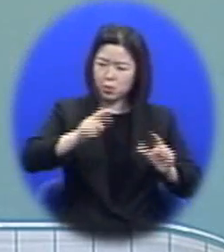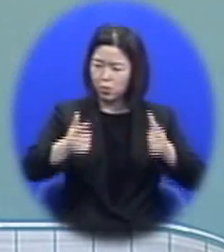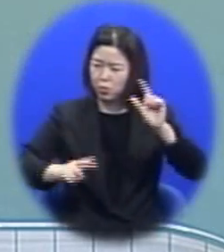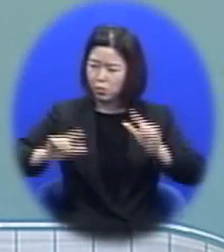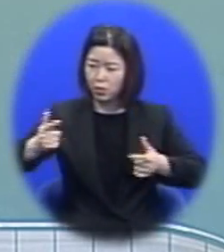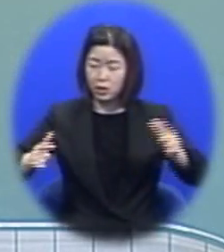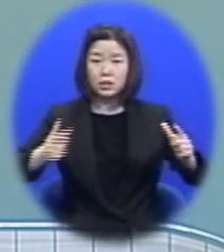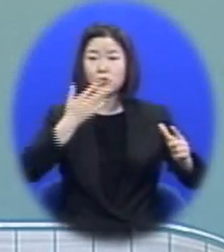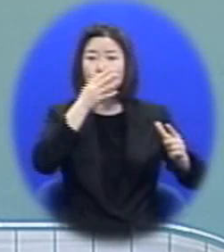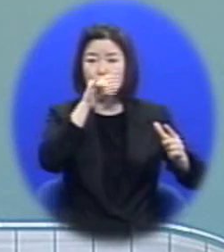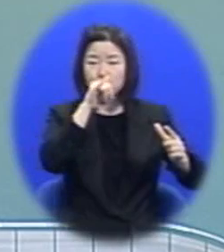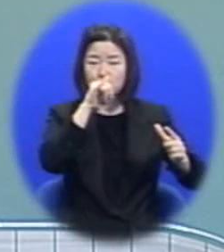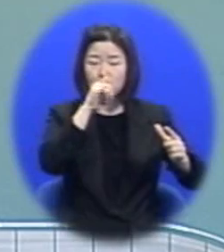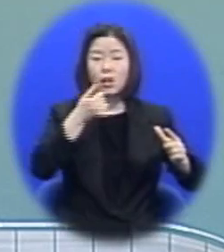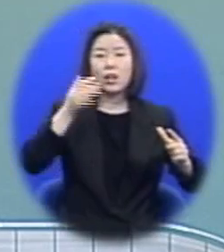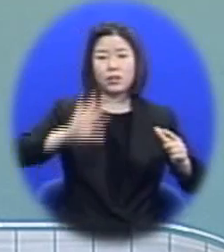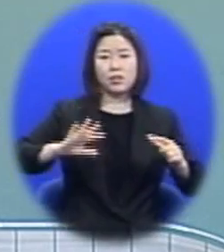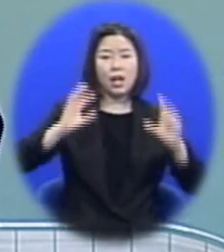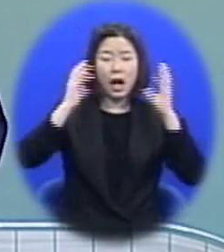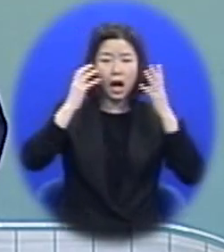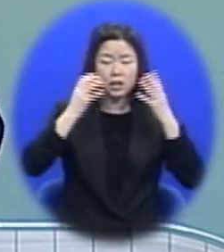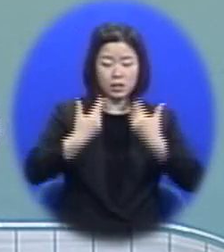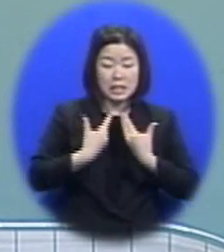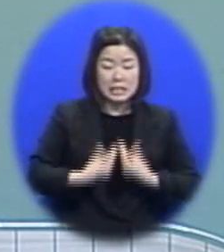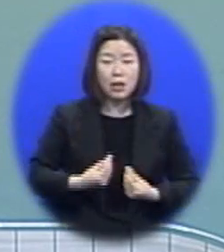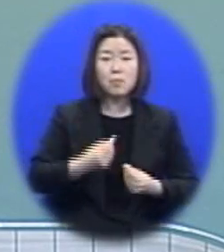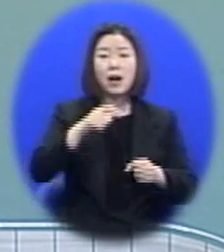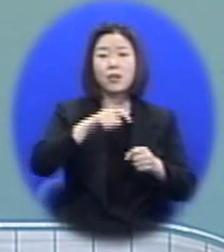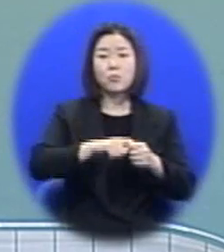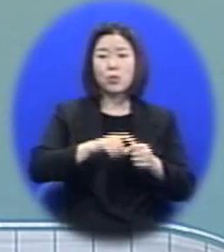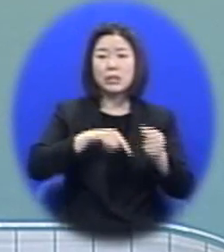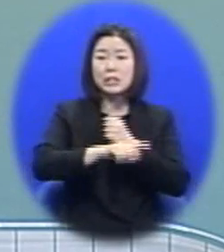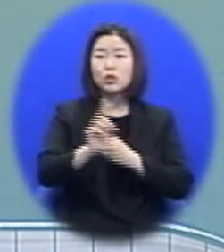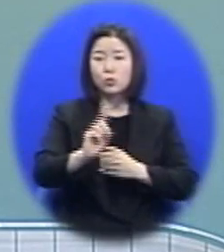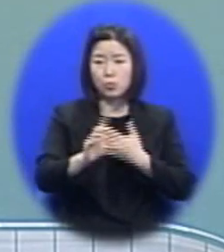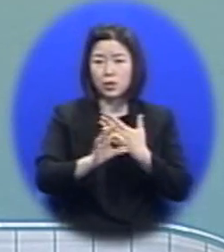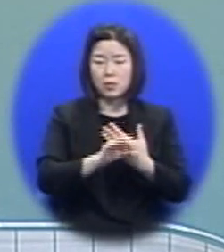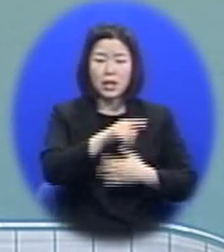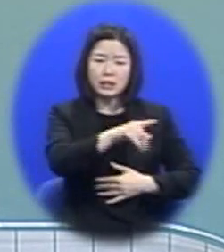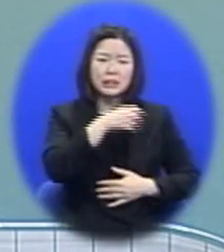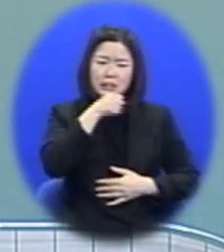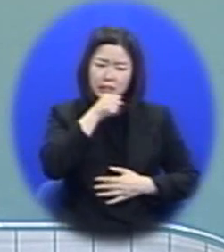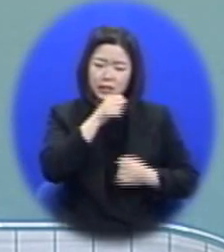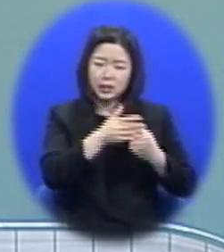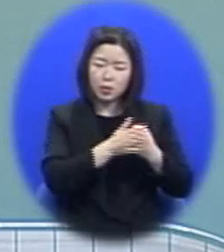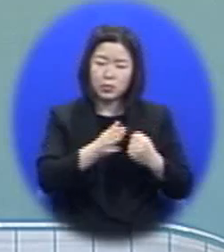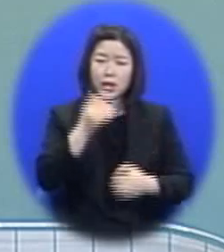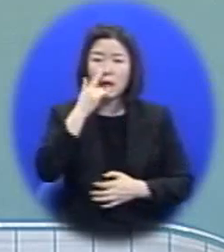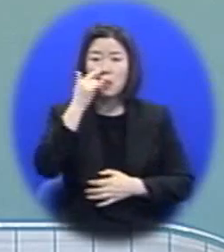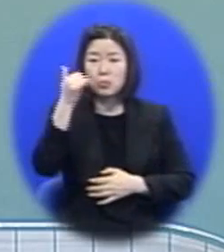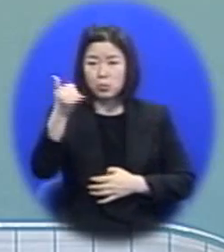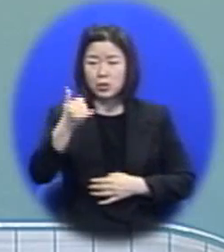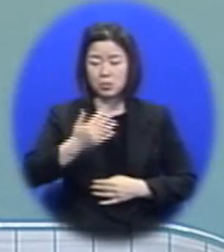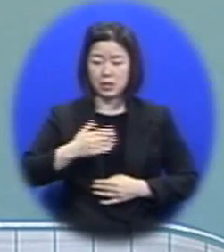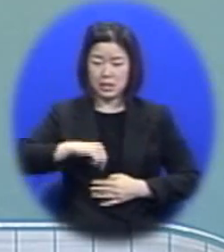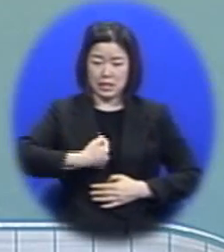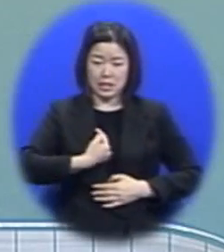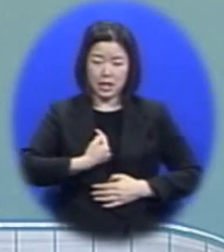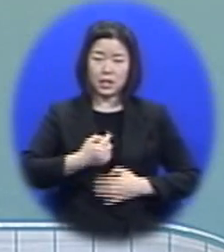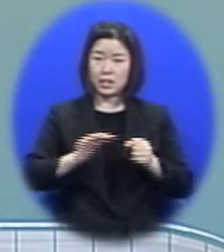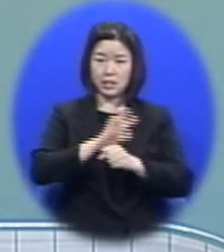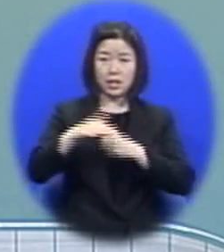나는 거죠 근데 아이들이 절망하는 것은 그 성적 때문에 엄마 아빠가 자기를 사랑하지